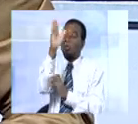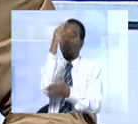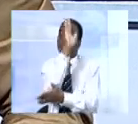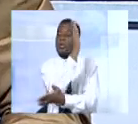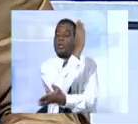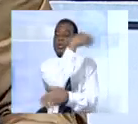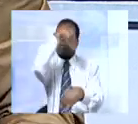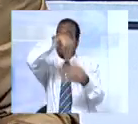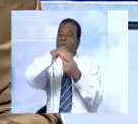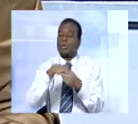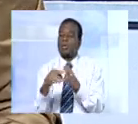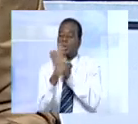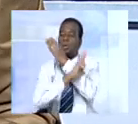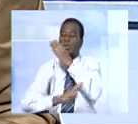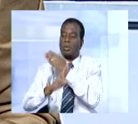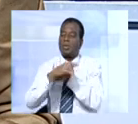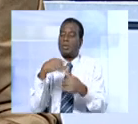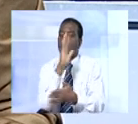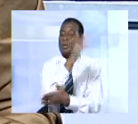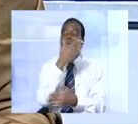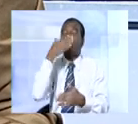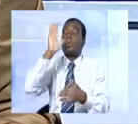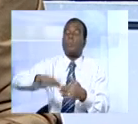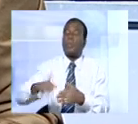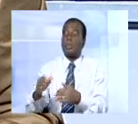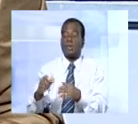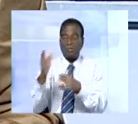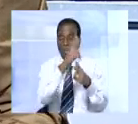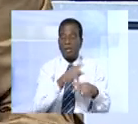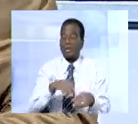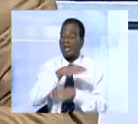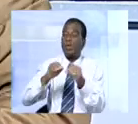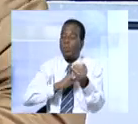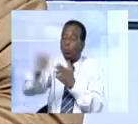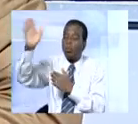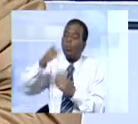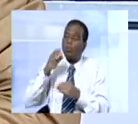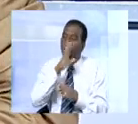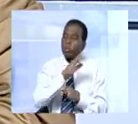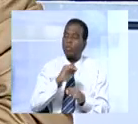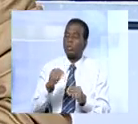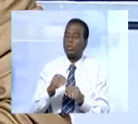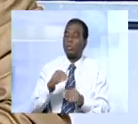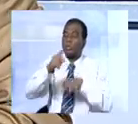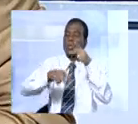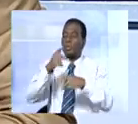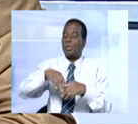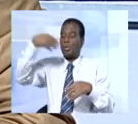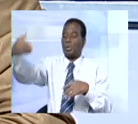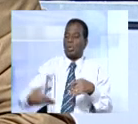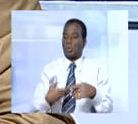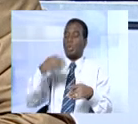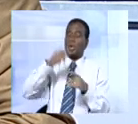régions du Gbeke et du Hambol. Des feux mal maîtrisés qui ravagent tout sur le passage. Les populations sont invitées à